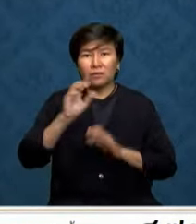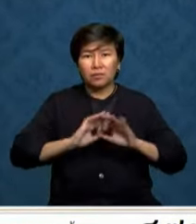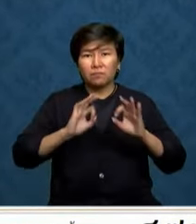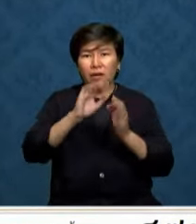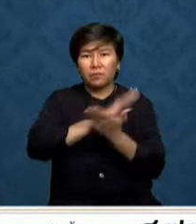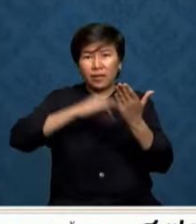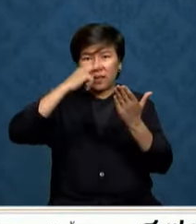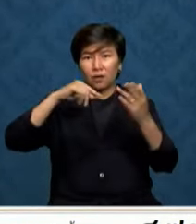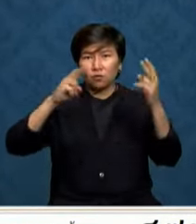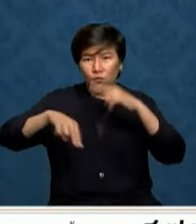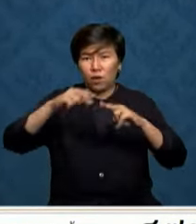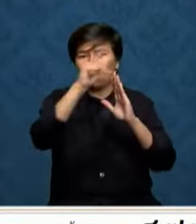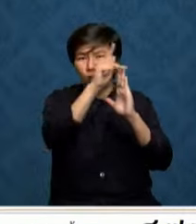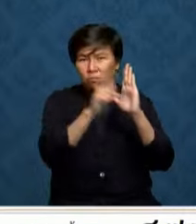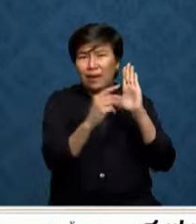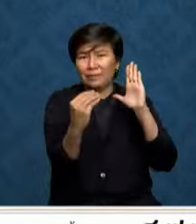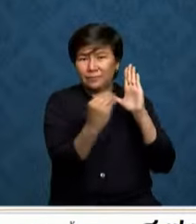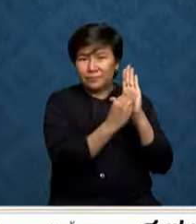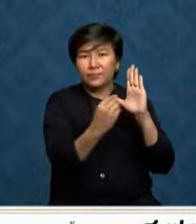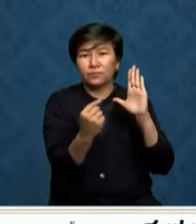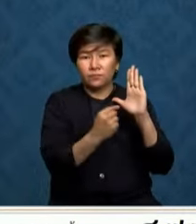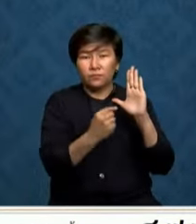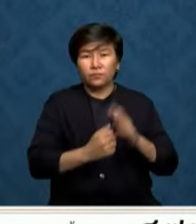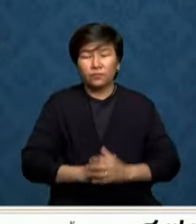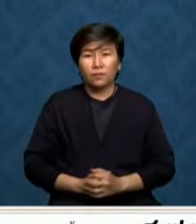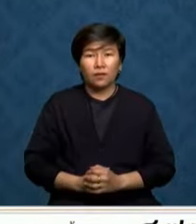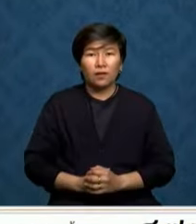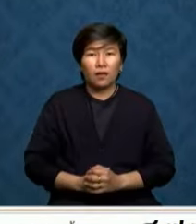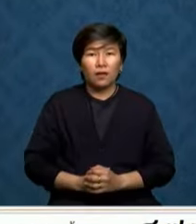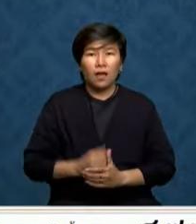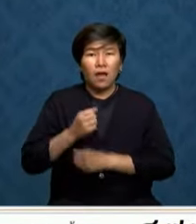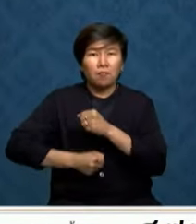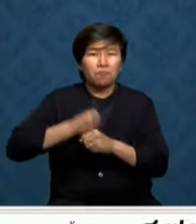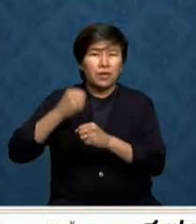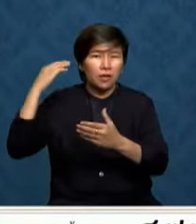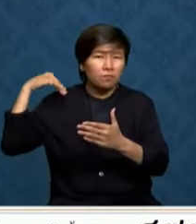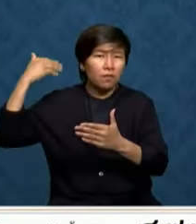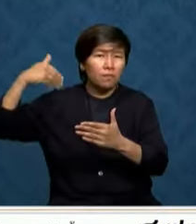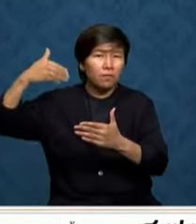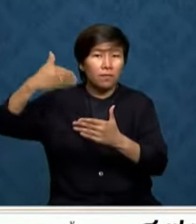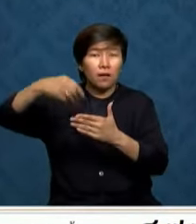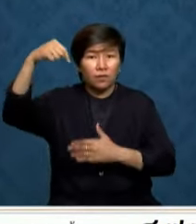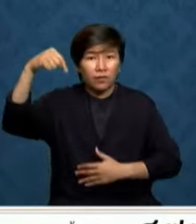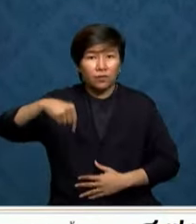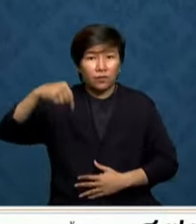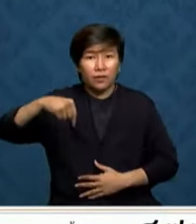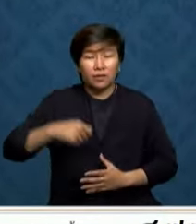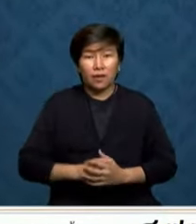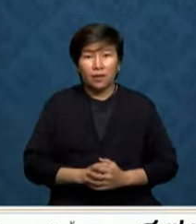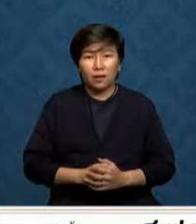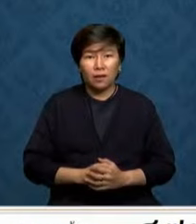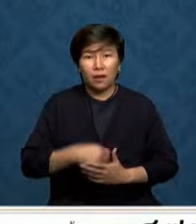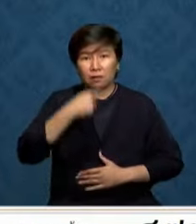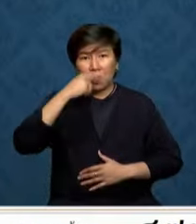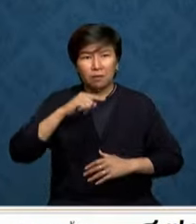และผมเห็นด้วยกับเพื่อนสมาชิกว่าณตั้งแต่อดีตจนถึงปัจจุบันเรายังไม่เคยยอมรับ